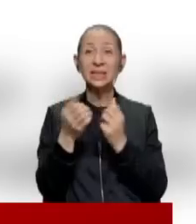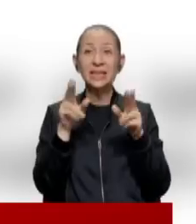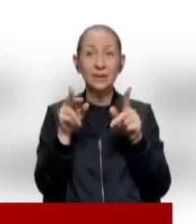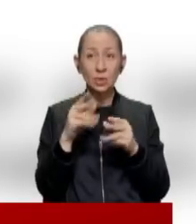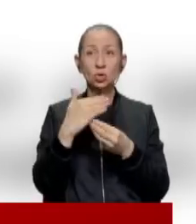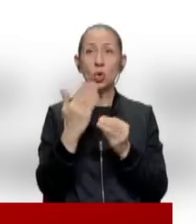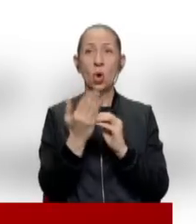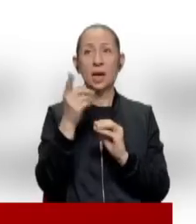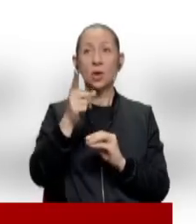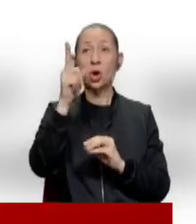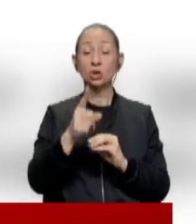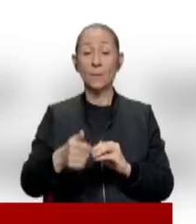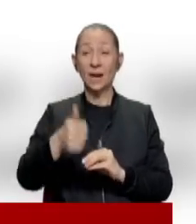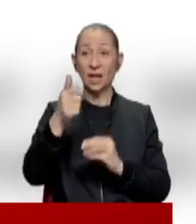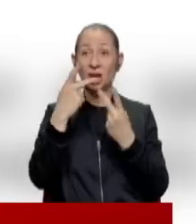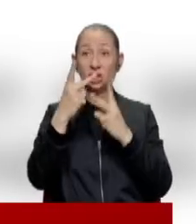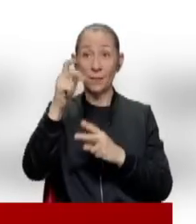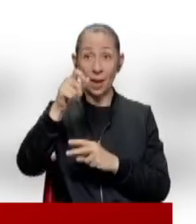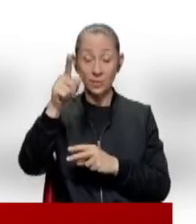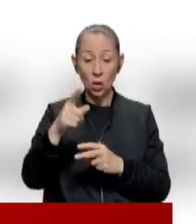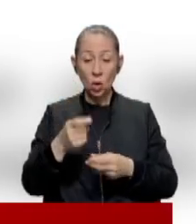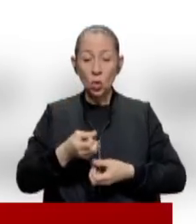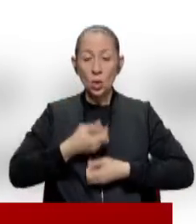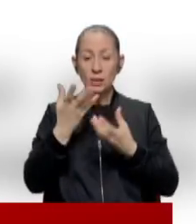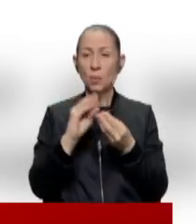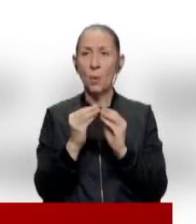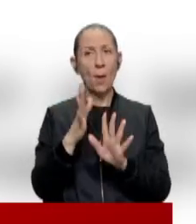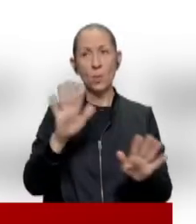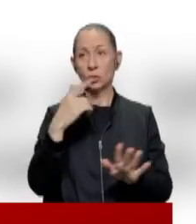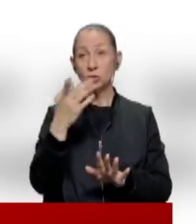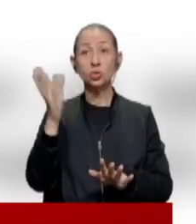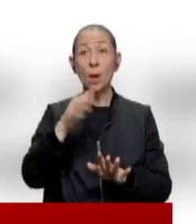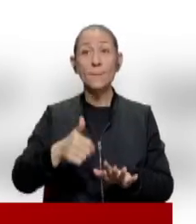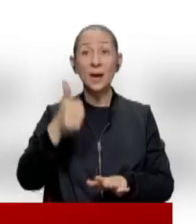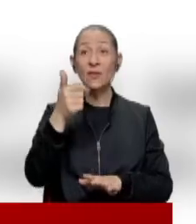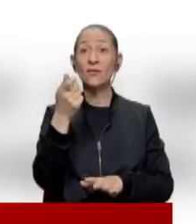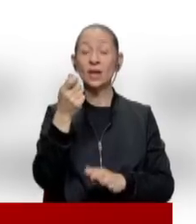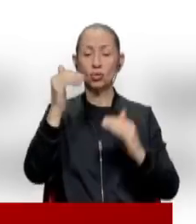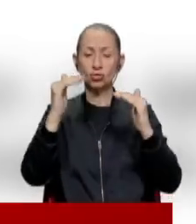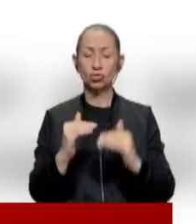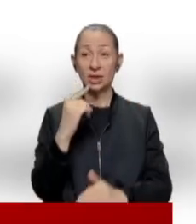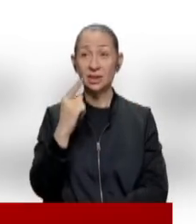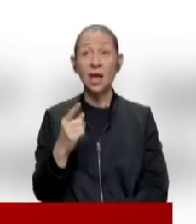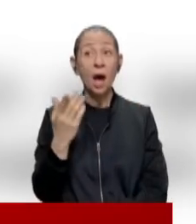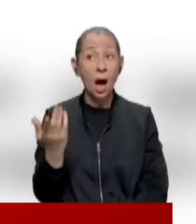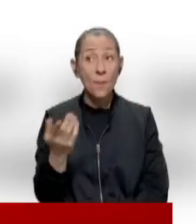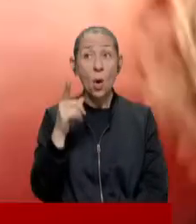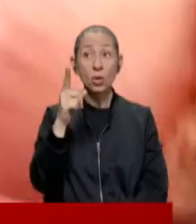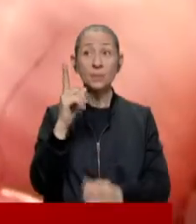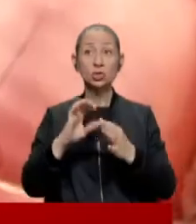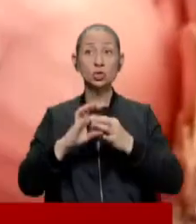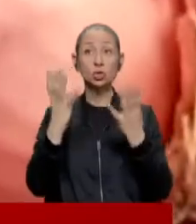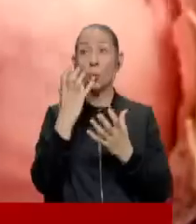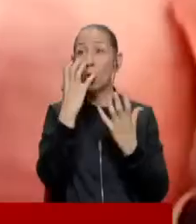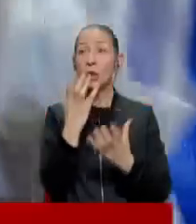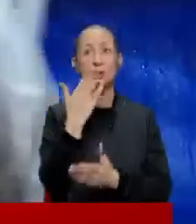gibi önce bakanlık açıklama yaptı üretimde sorun yok denildi sonra bakan fiyatlar düşecek dedi fakat Ona da bir